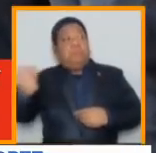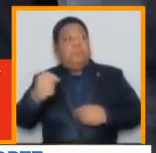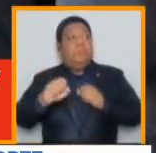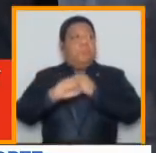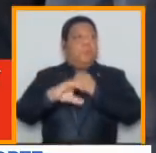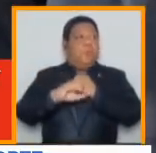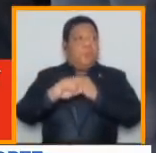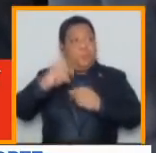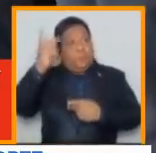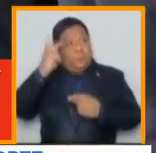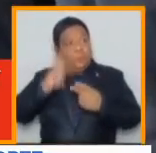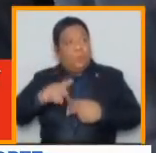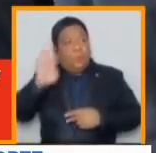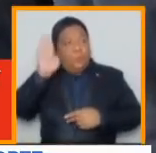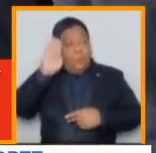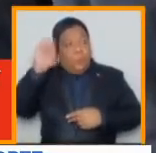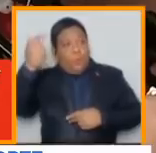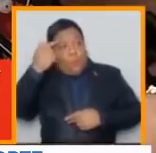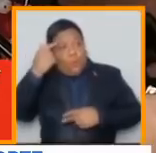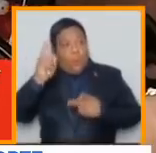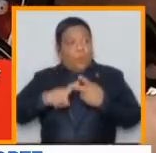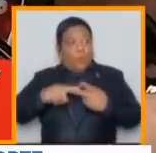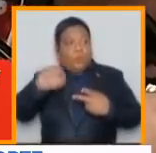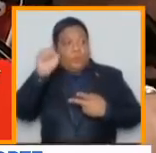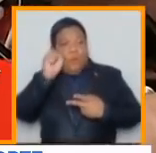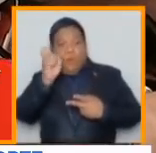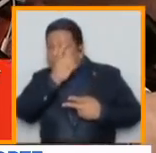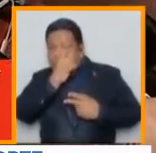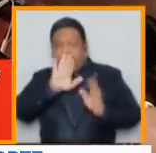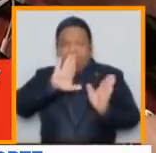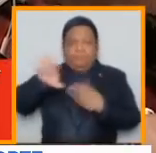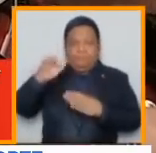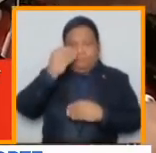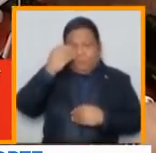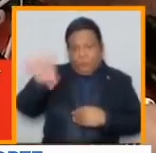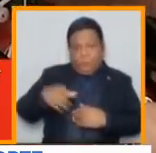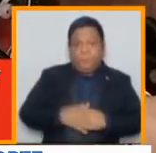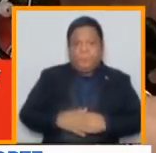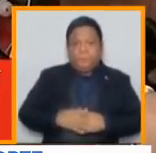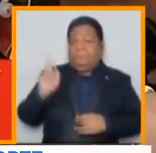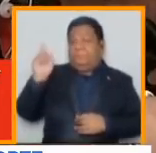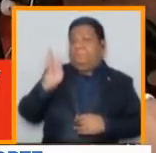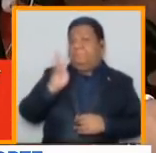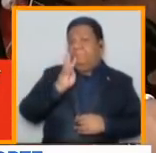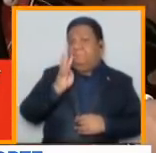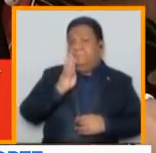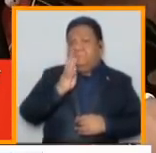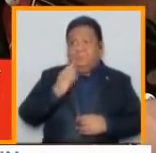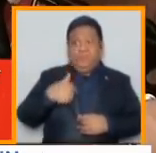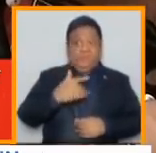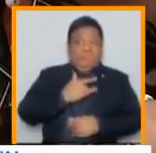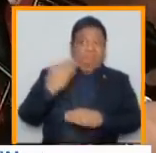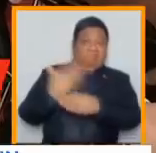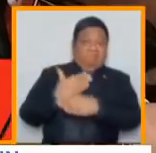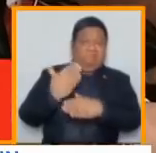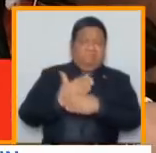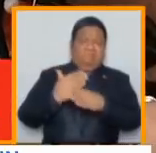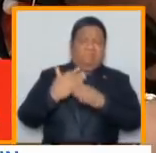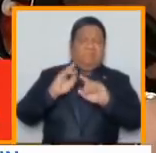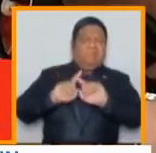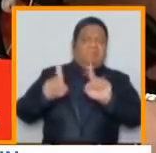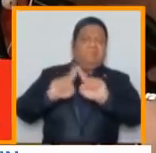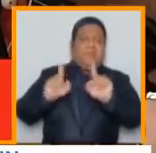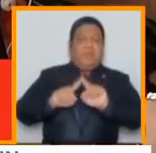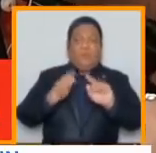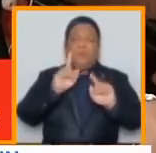Bongo at Mayor Sara Duterte. No, we are not bothered by that. Iba yung market segment ni